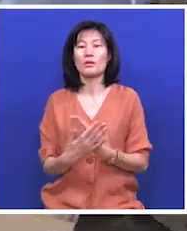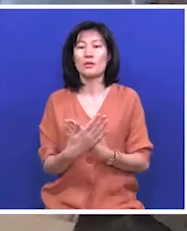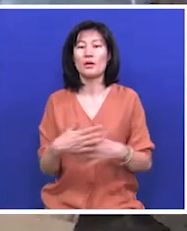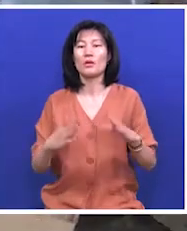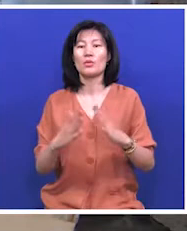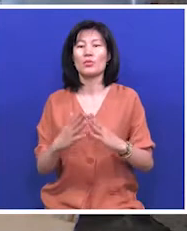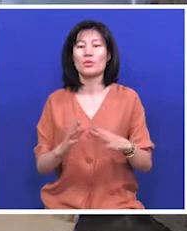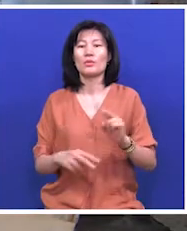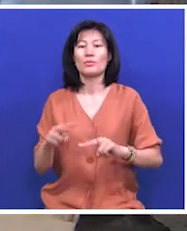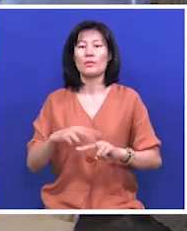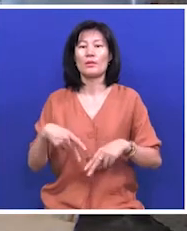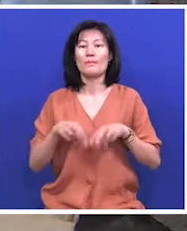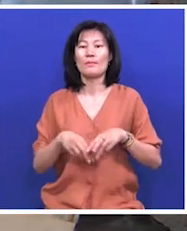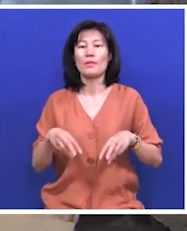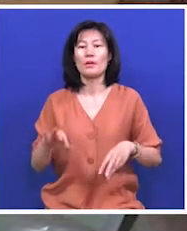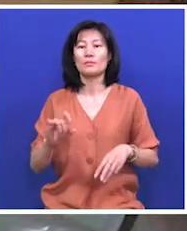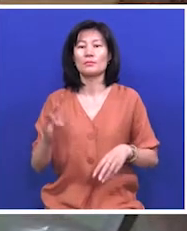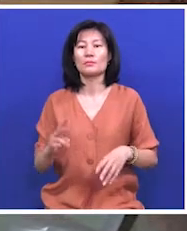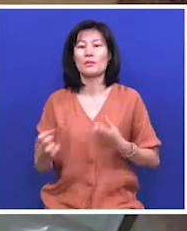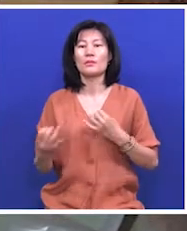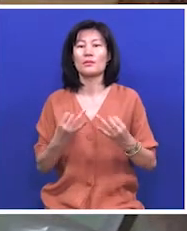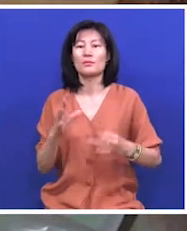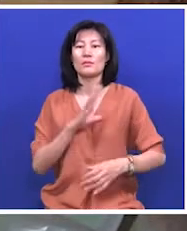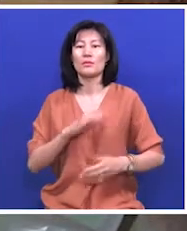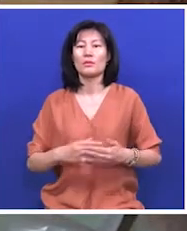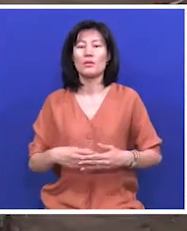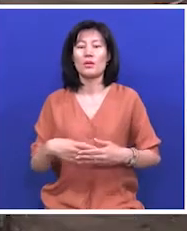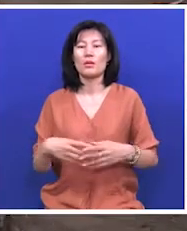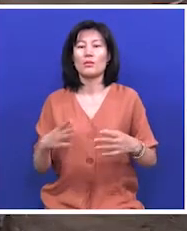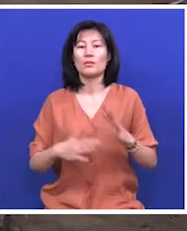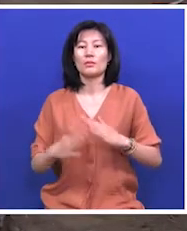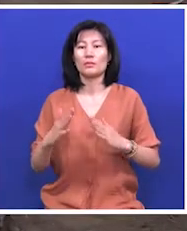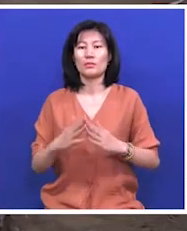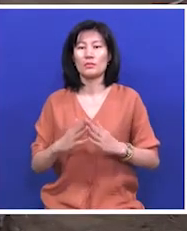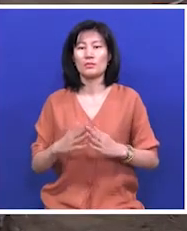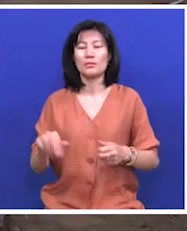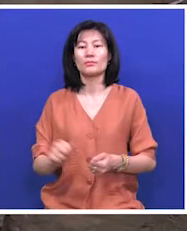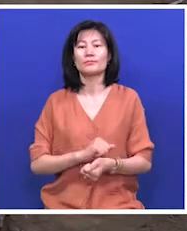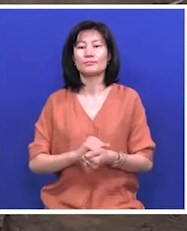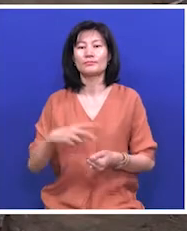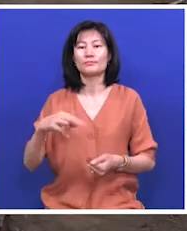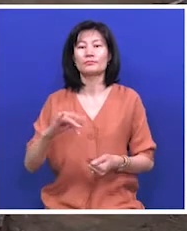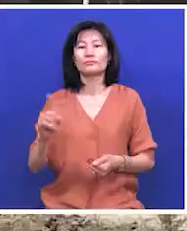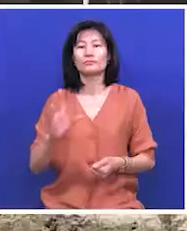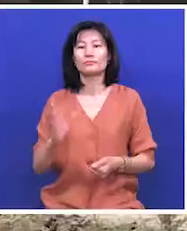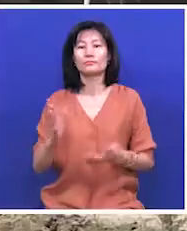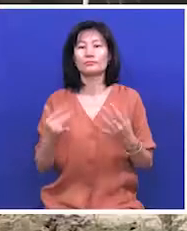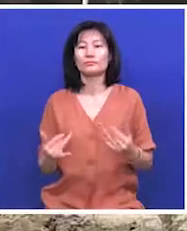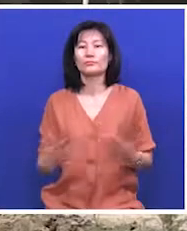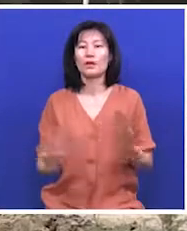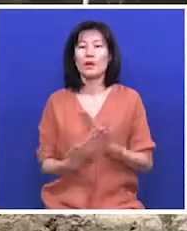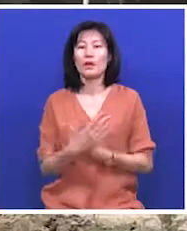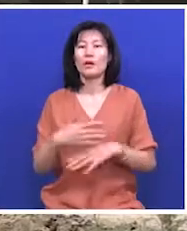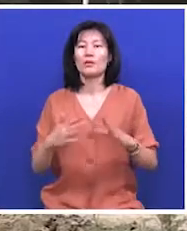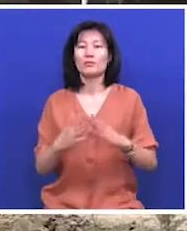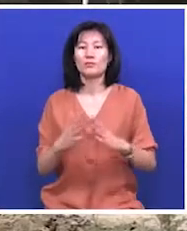баспана салынатын болды. Бұл туралы премьер-министр Асқар Мамин мәлімдеген болатын. Бос тұрған ғимараттарды еш құжатсыз пана қылып келген жандар